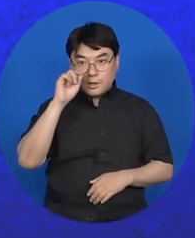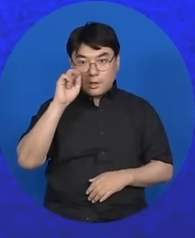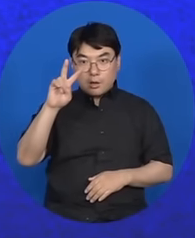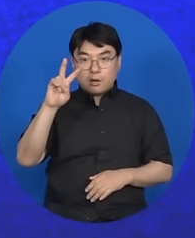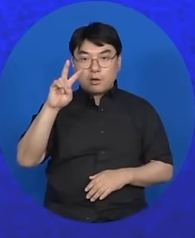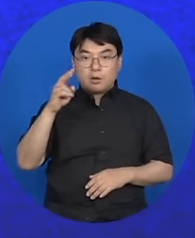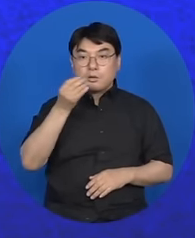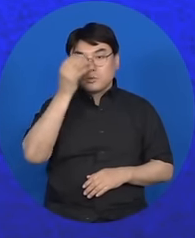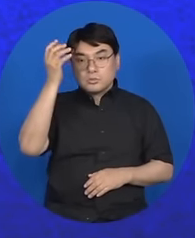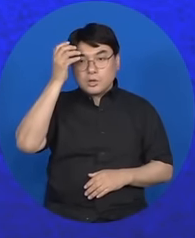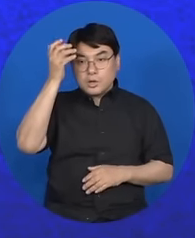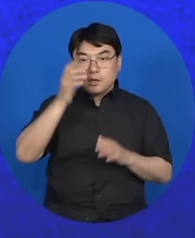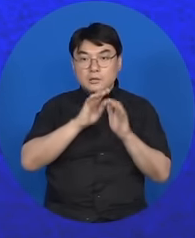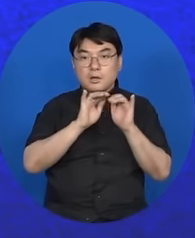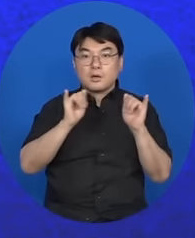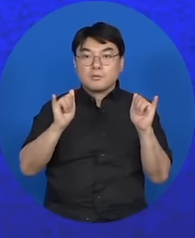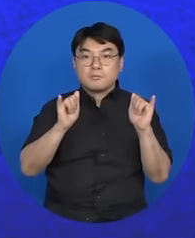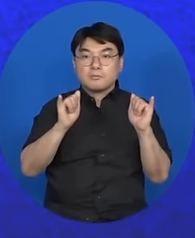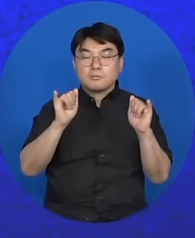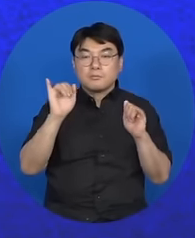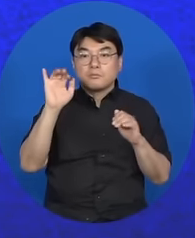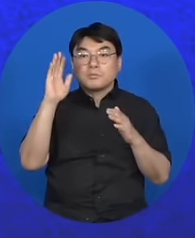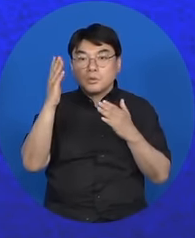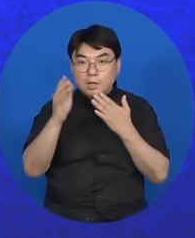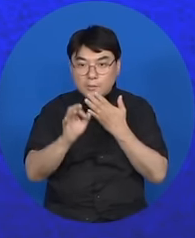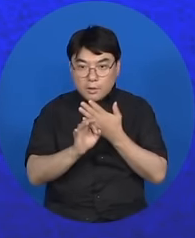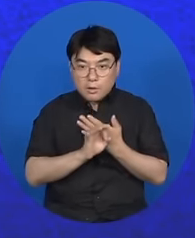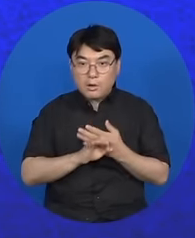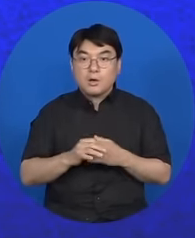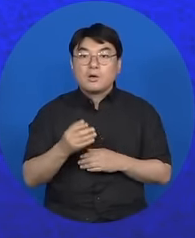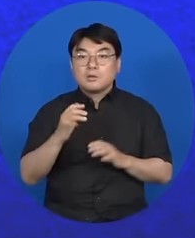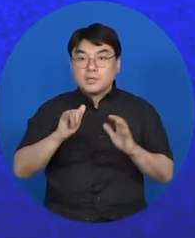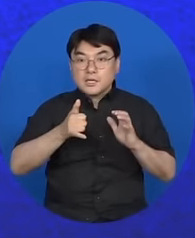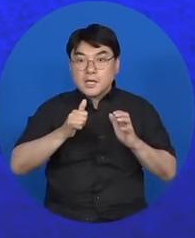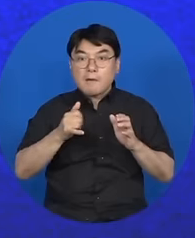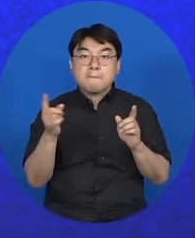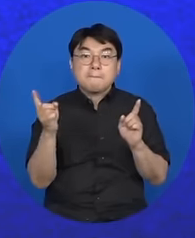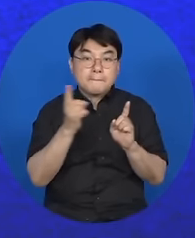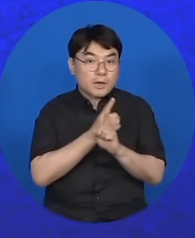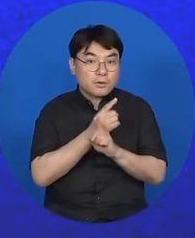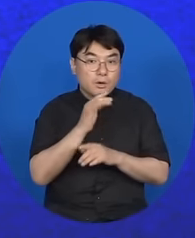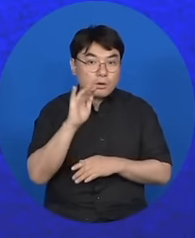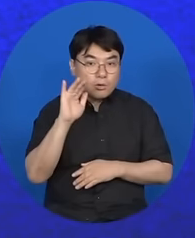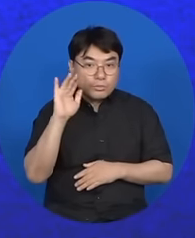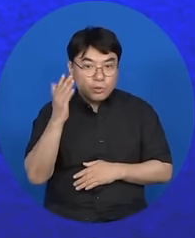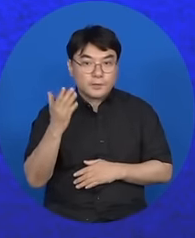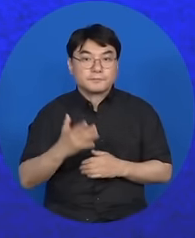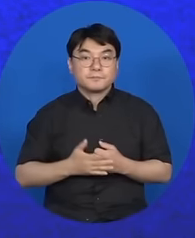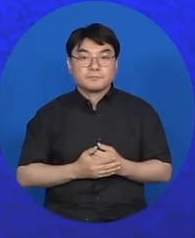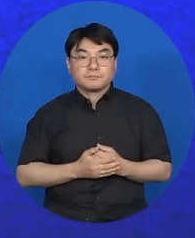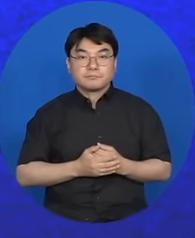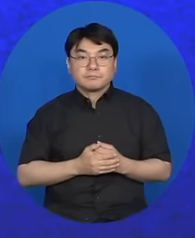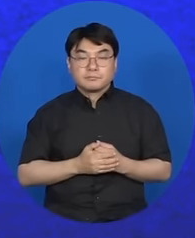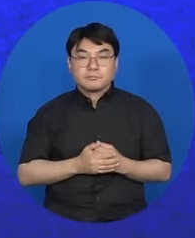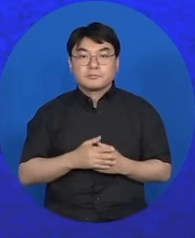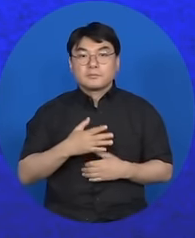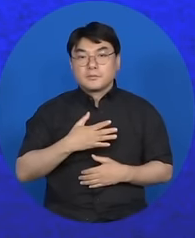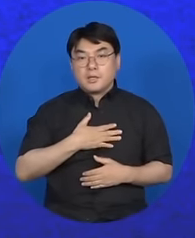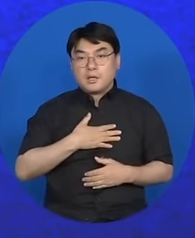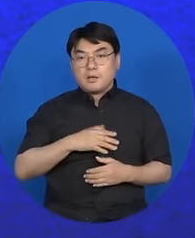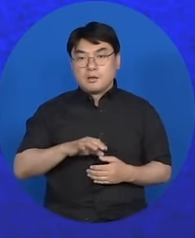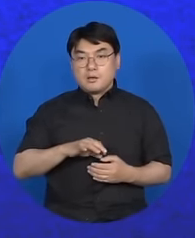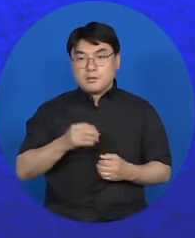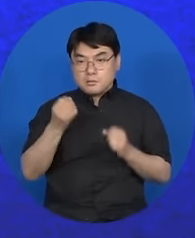사람들이 된다면요, 세상이 바뀌지 않겠습니까? 성령이 낯선 방향으로 이끄실 때에 나의 응답, 내 것에만 초점을